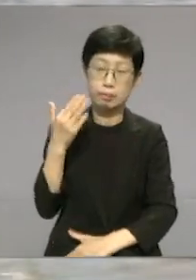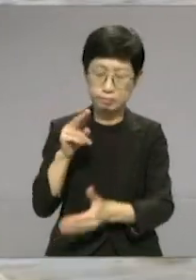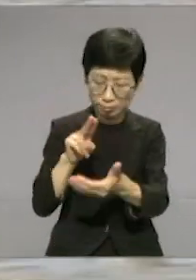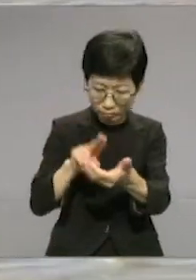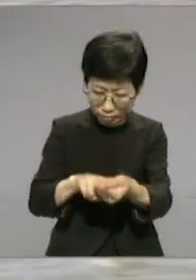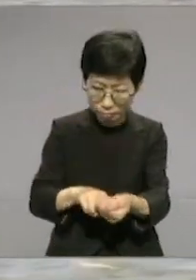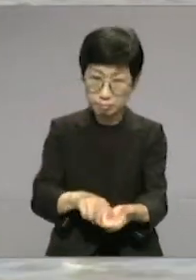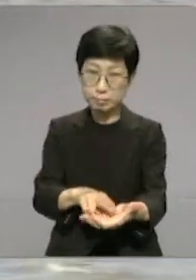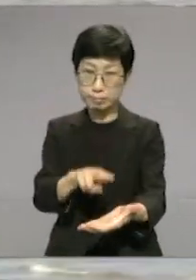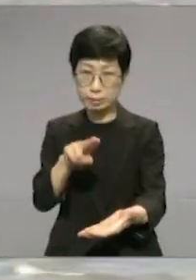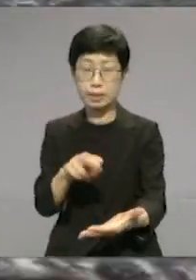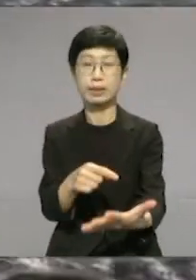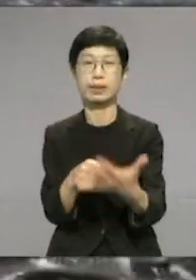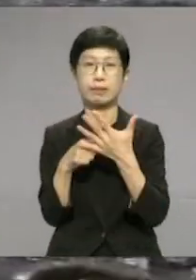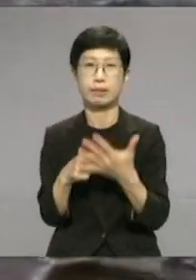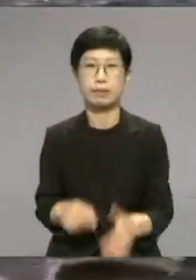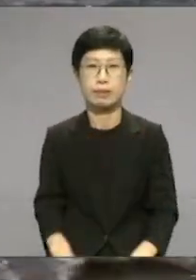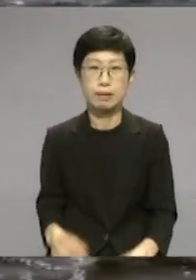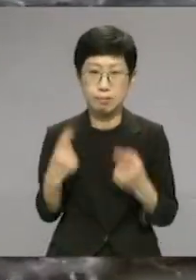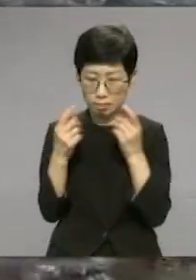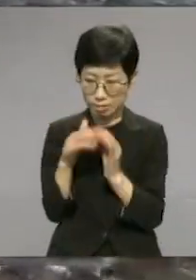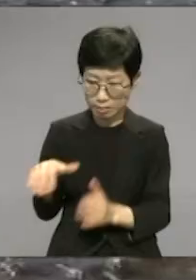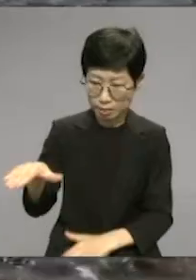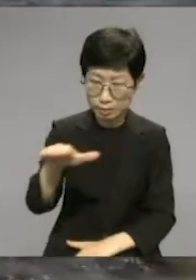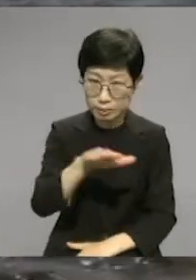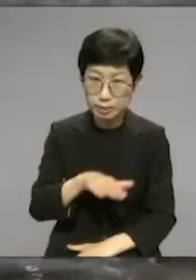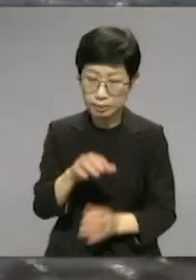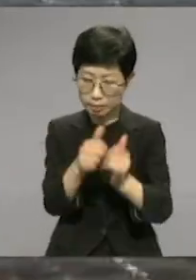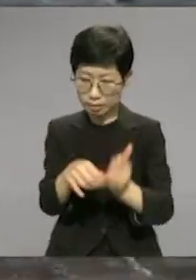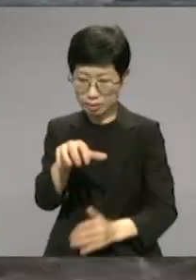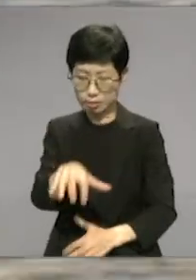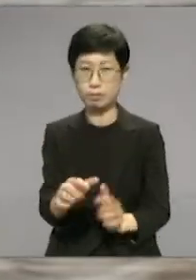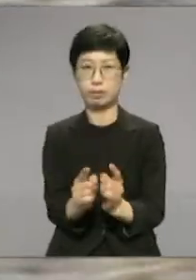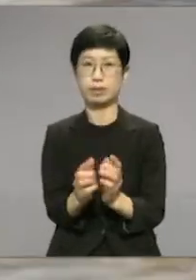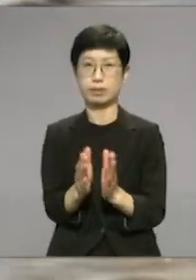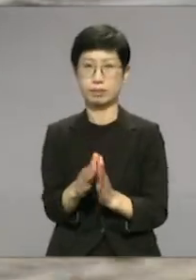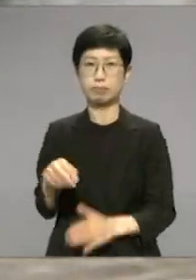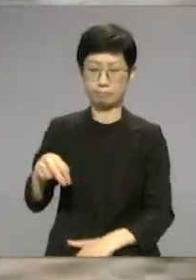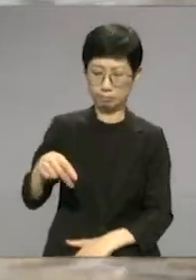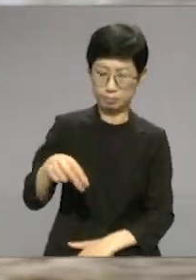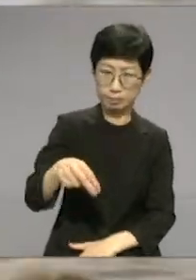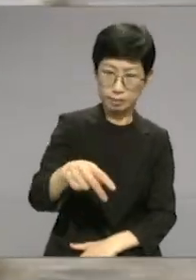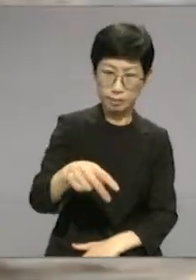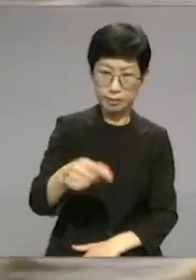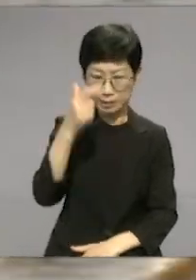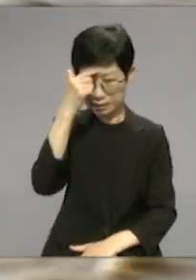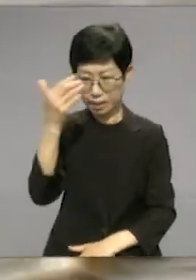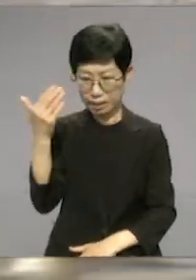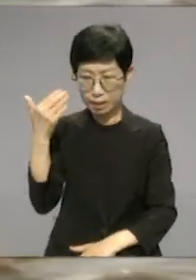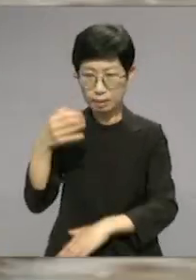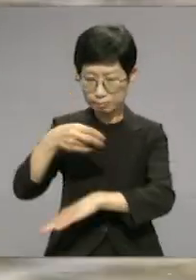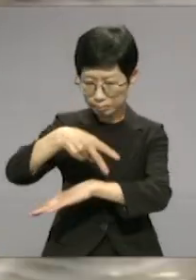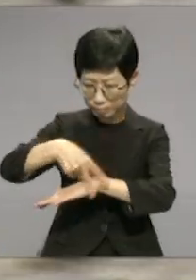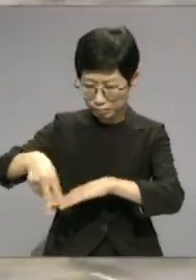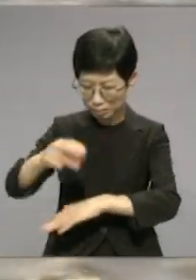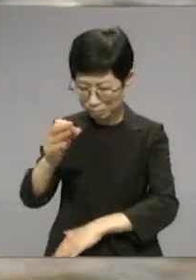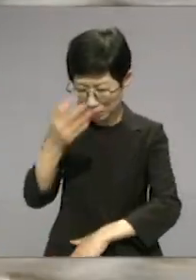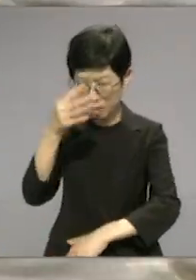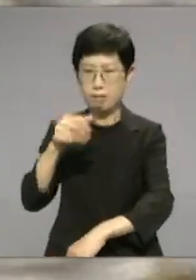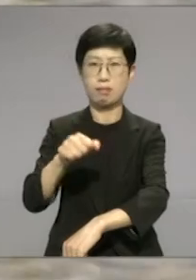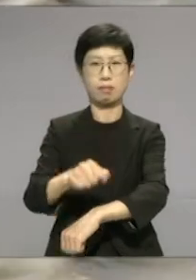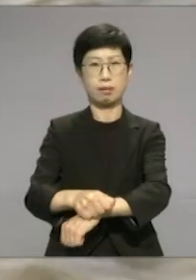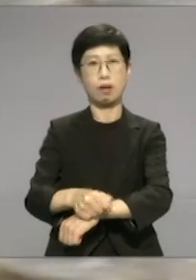보게 됐습니다. 관광객들은 역사적 유산을 직접 걸으며 옛 시대의 설계 기술의 정교함에